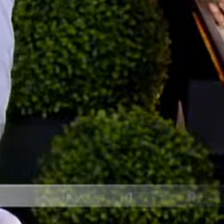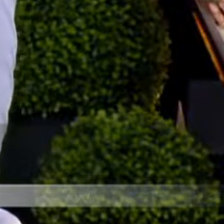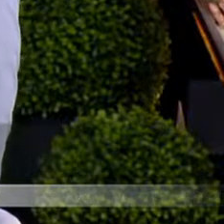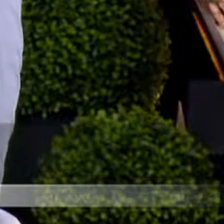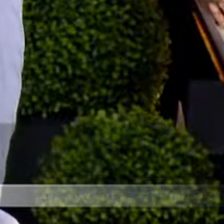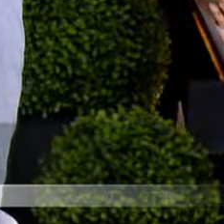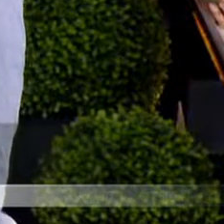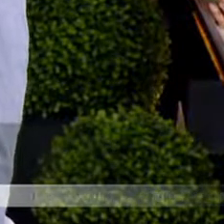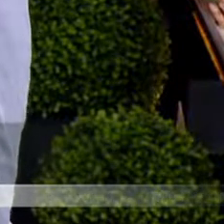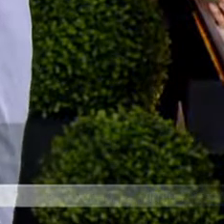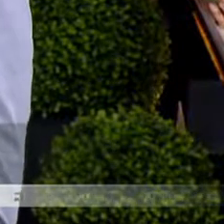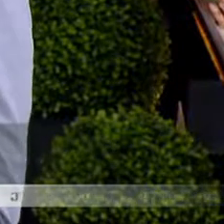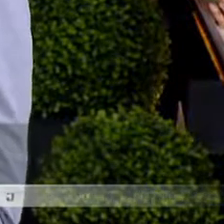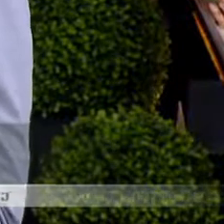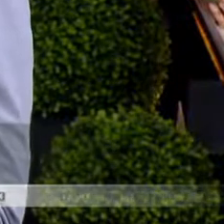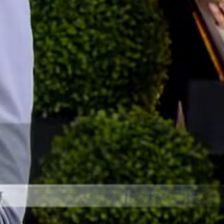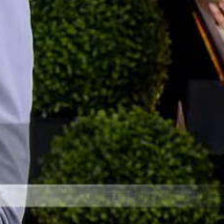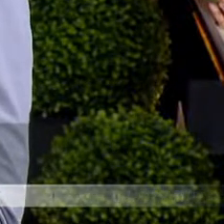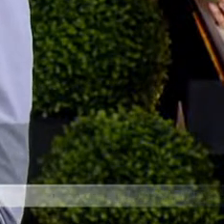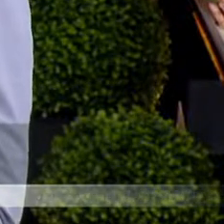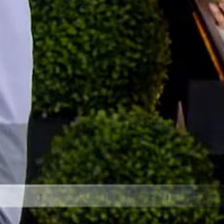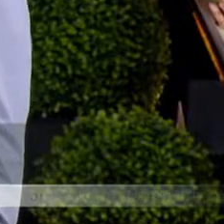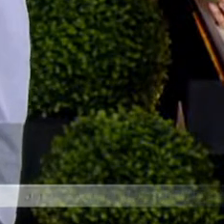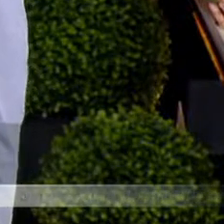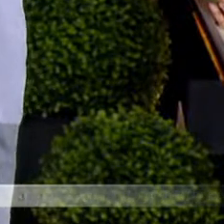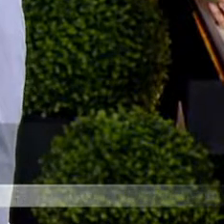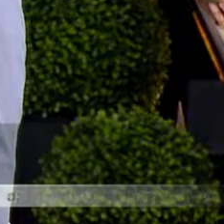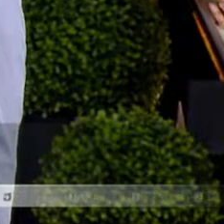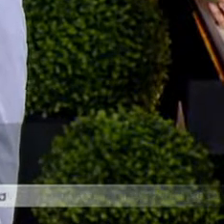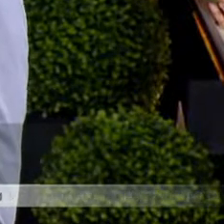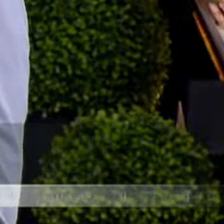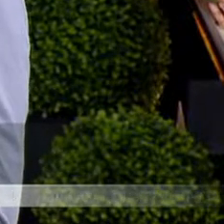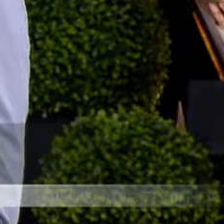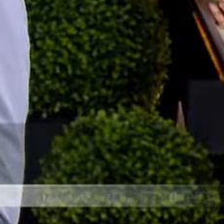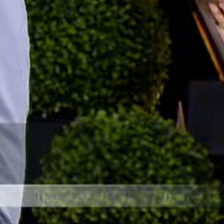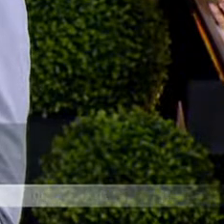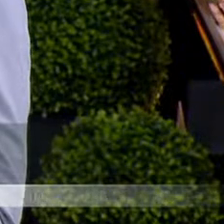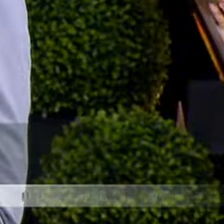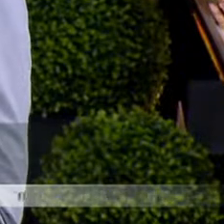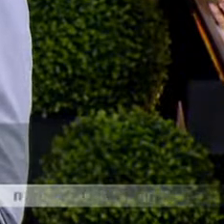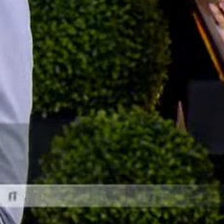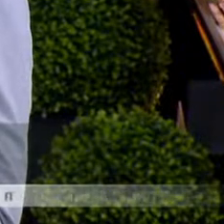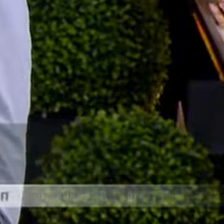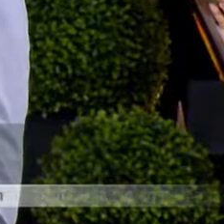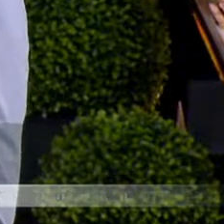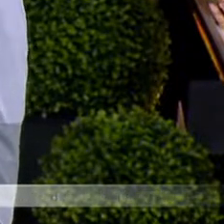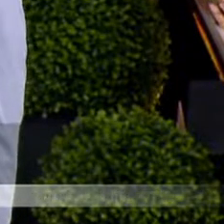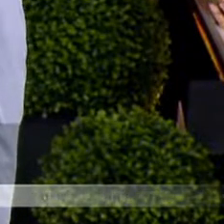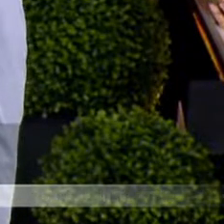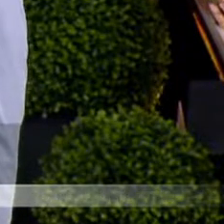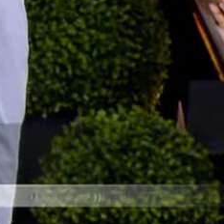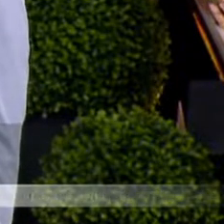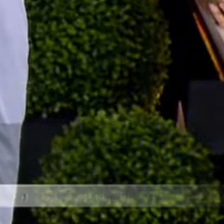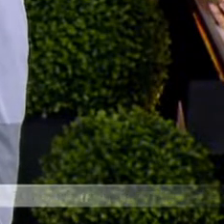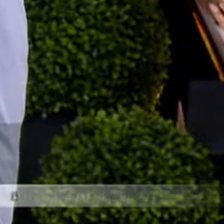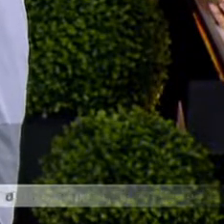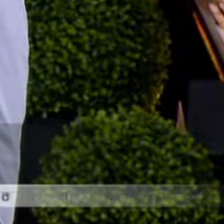შეუთავსებელი გართულებები დაემართოს. შესაბამისად, სასწრაფო ჩარევა არის ამ შემთხვევაში საჭირო და